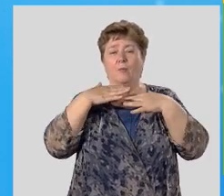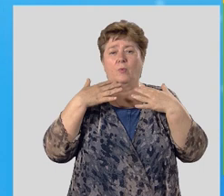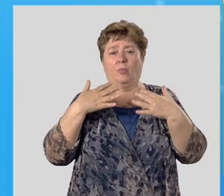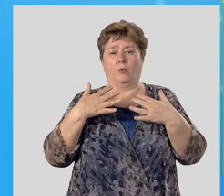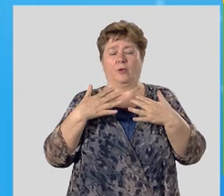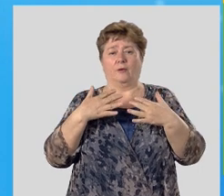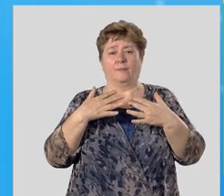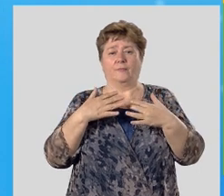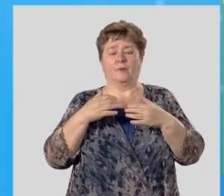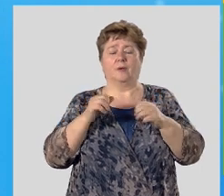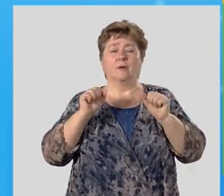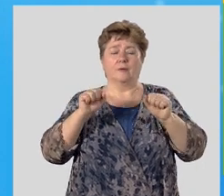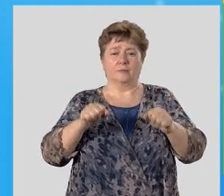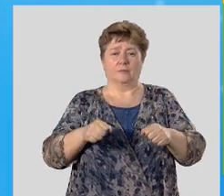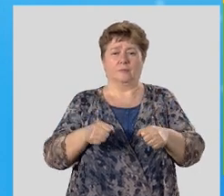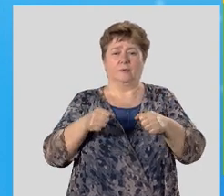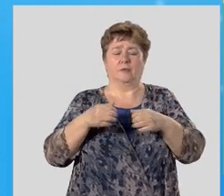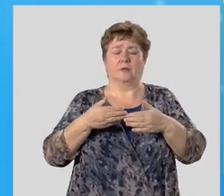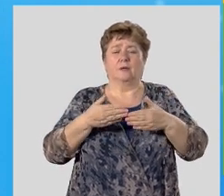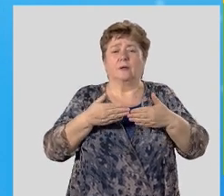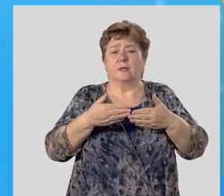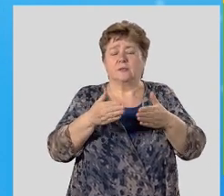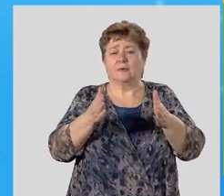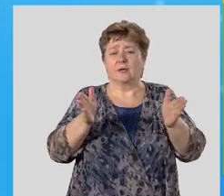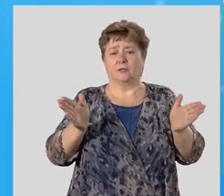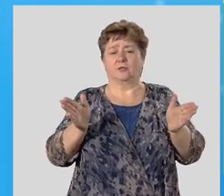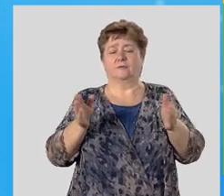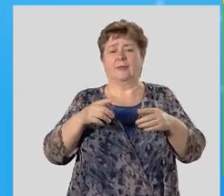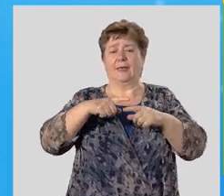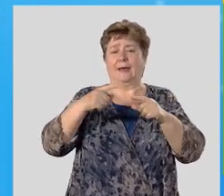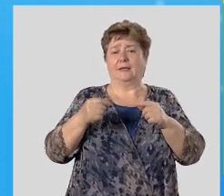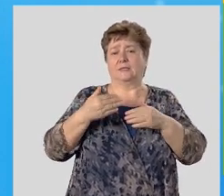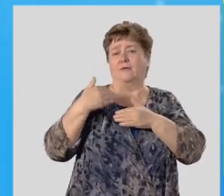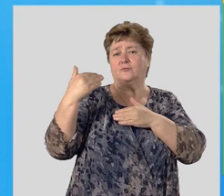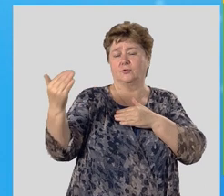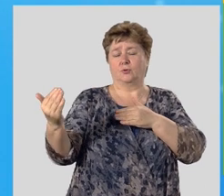Многие способны разворачивать листья в сторону